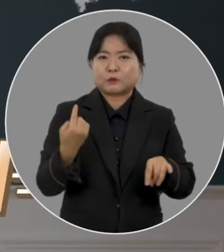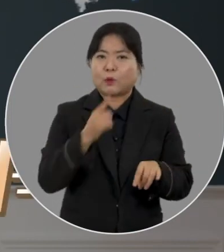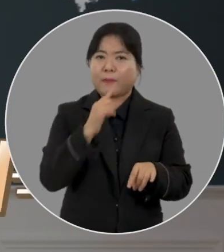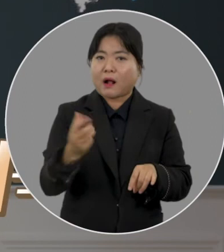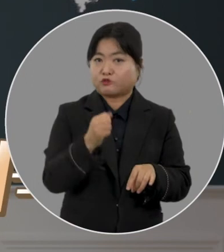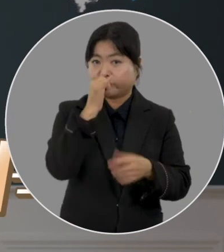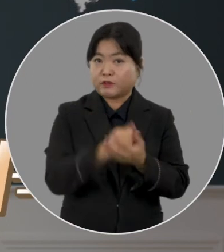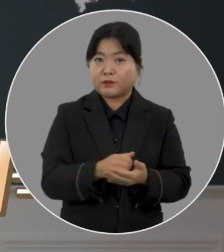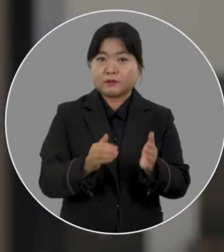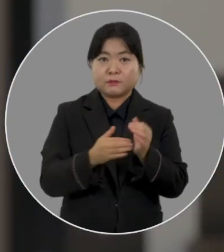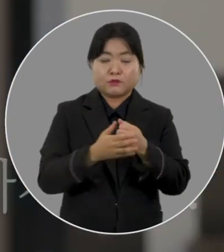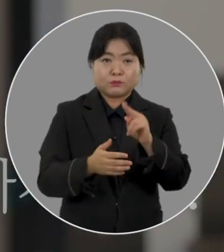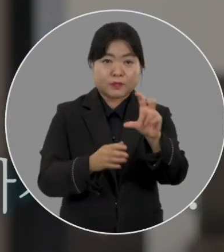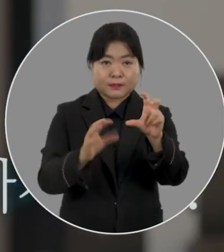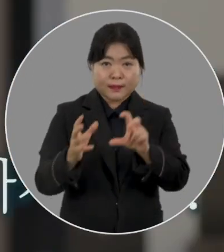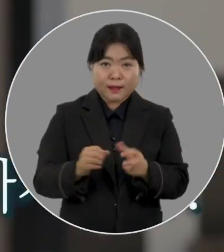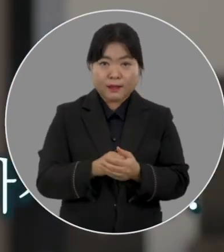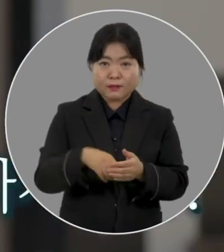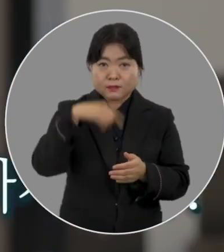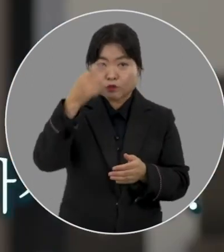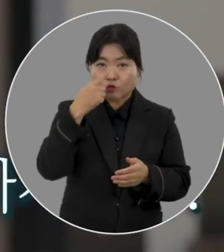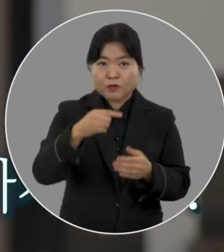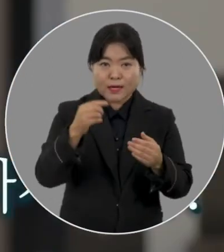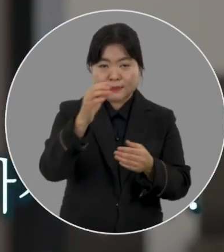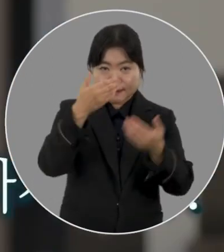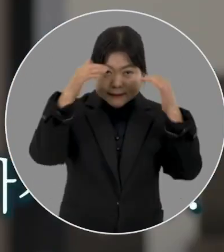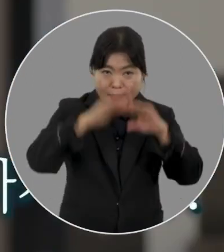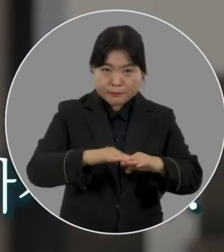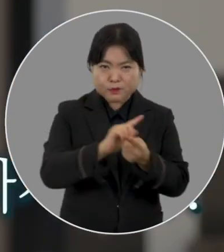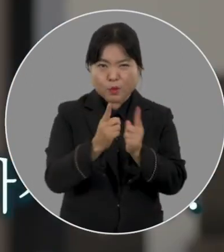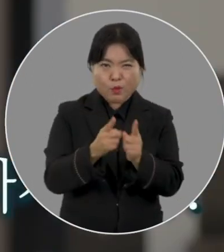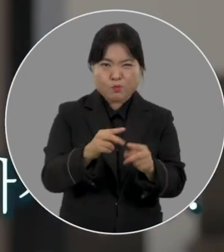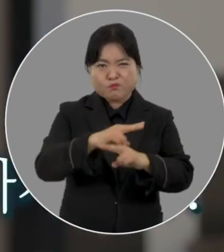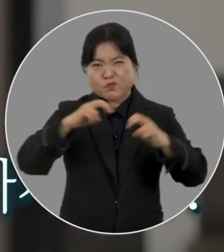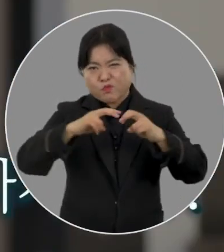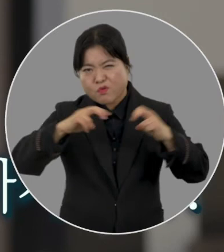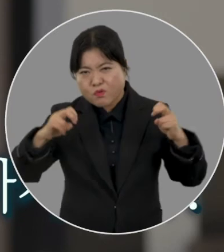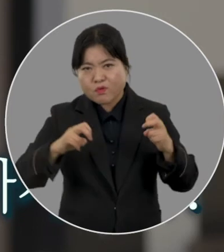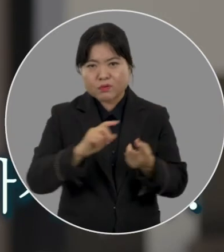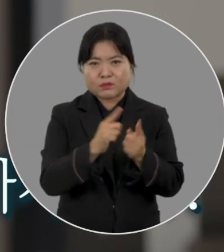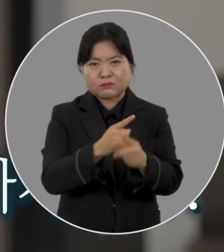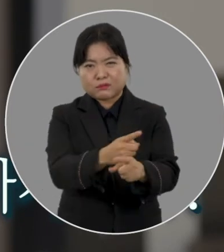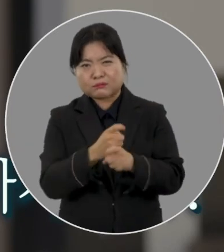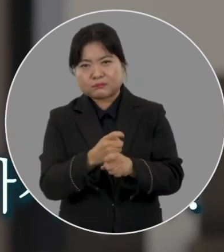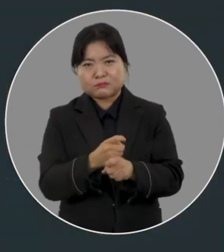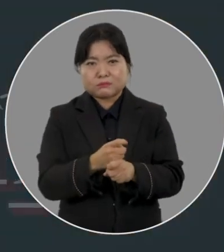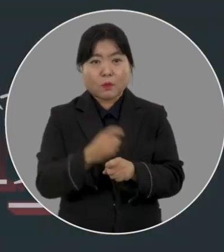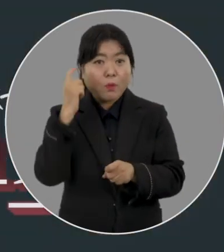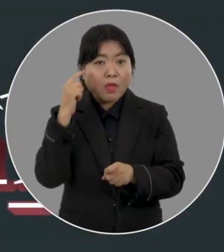이 25개 나라입니다. 서구와 이슬람 세계가 왜 그렇게 서로 미워하고 이렇게 적대적 이해전서로